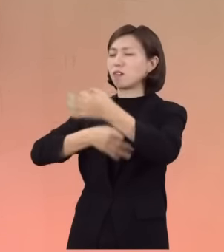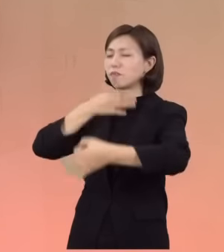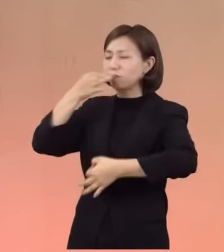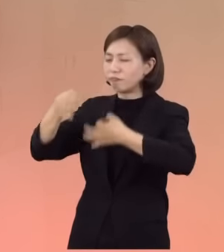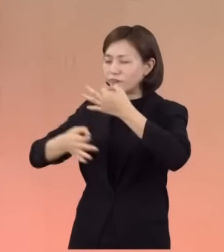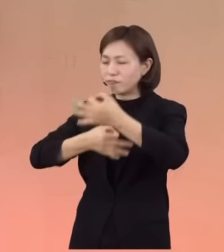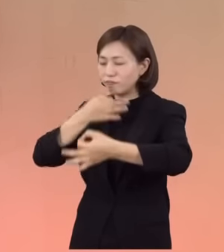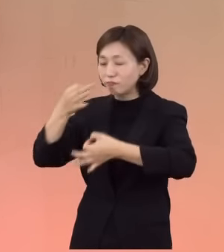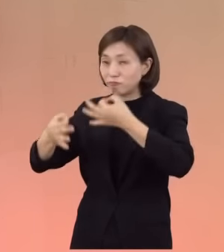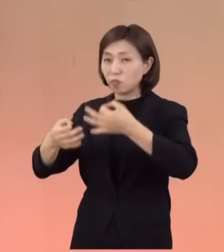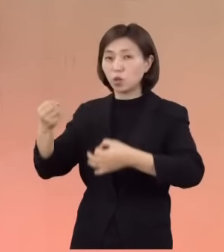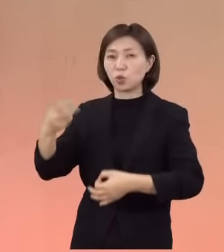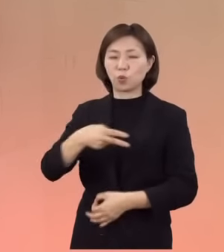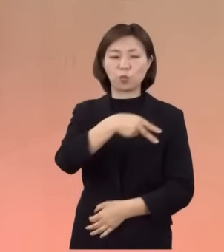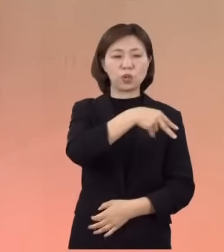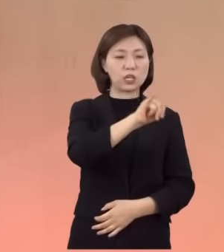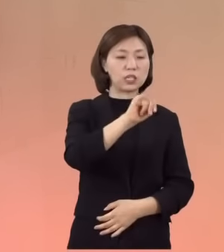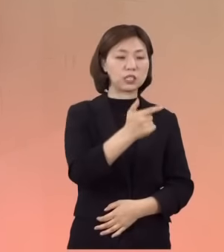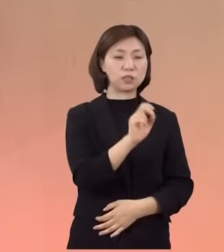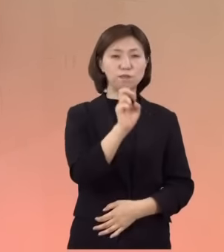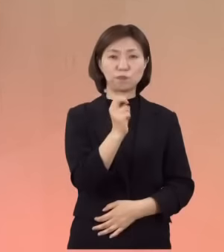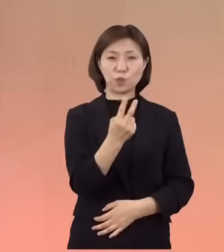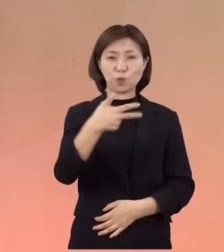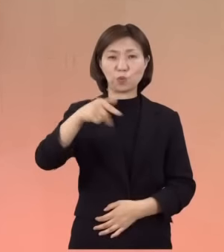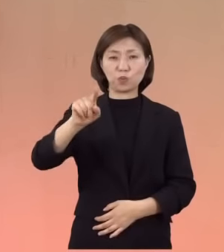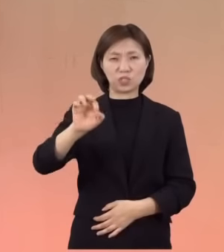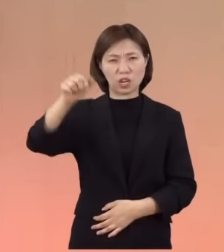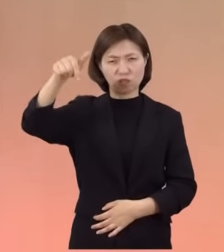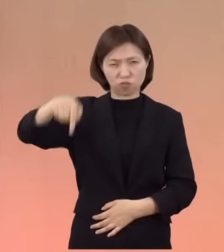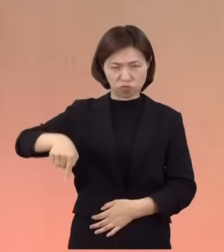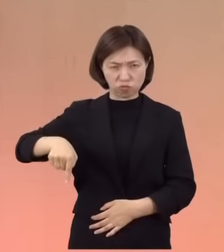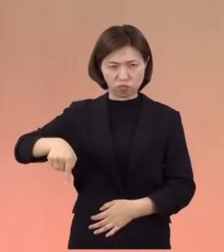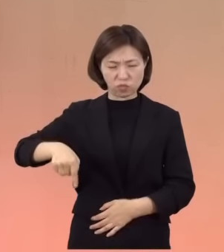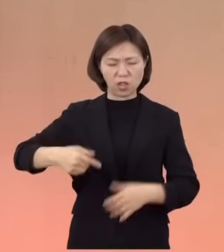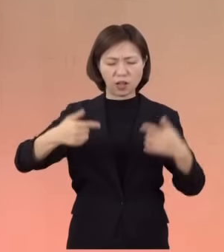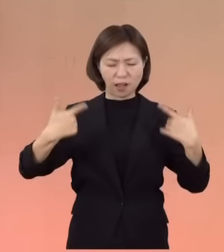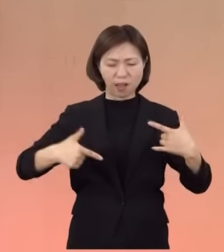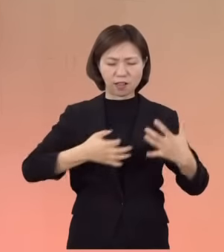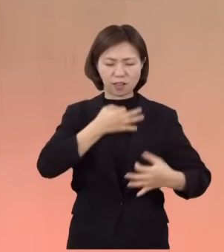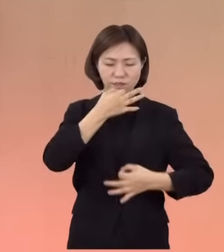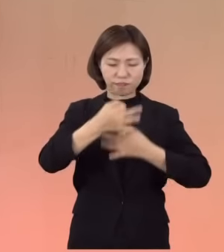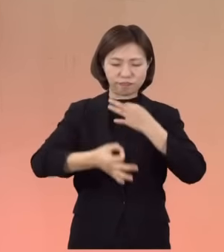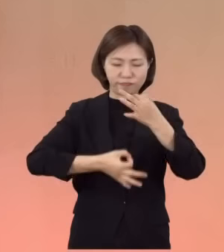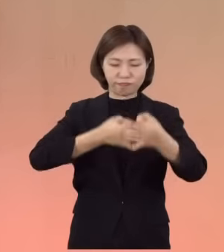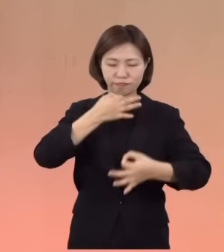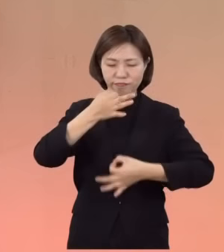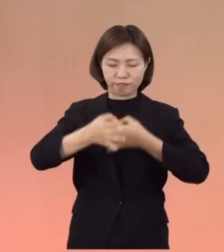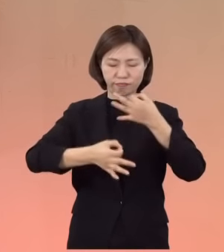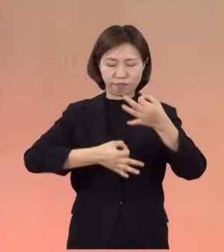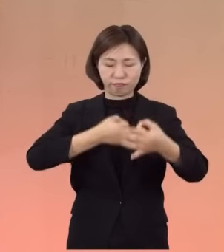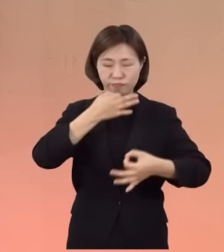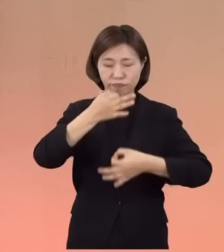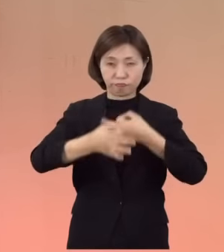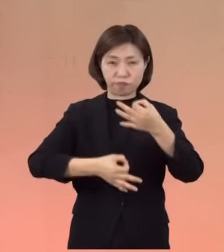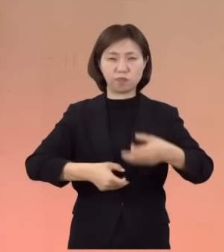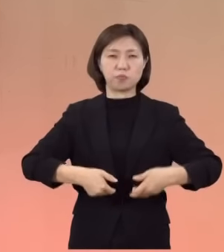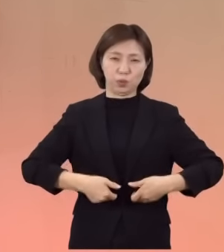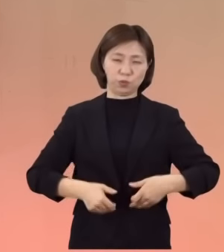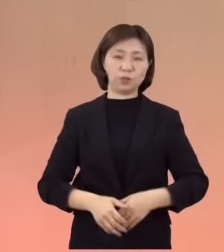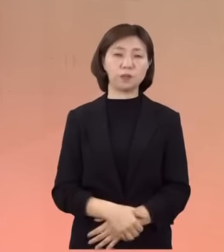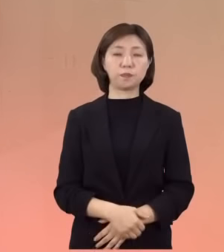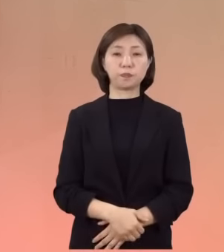대비주 신묘장구 대한을 해야 합니다 그리하여 금생에